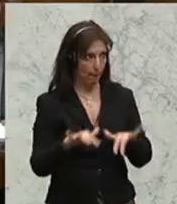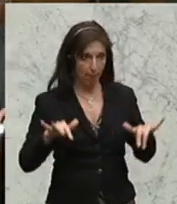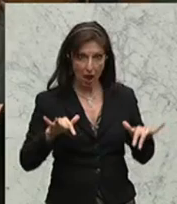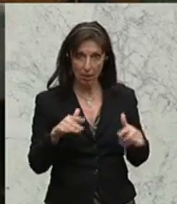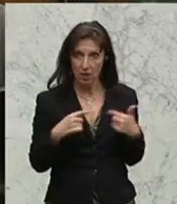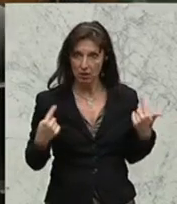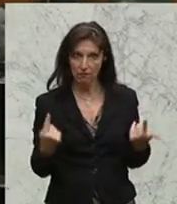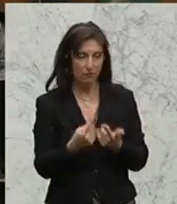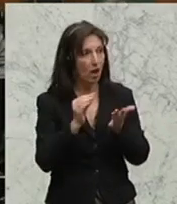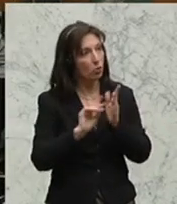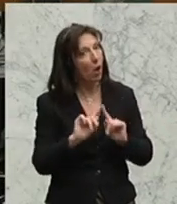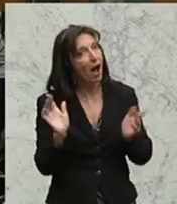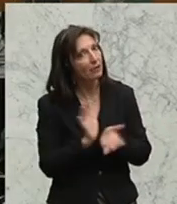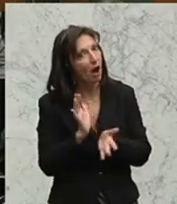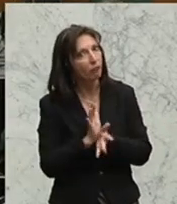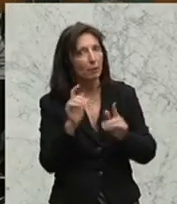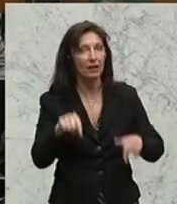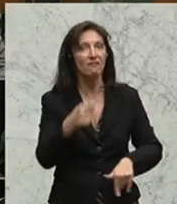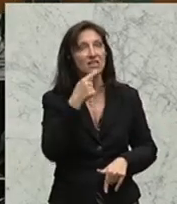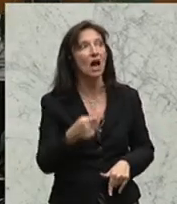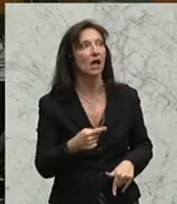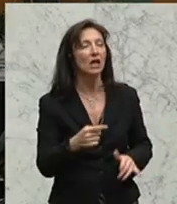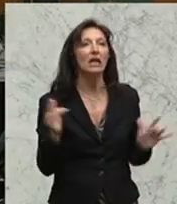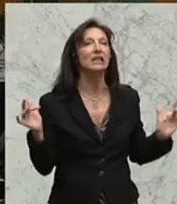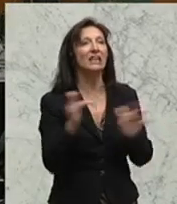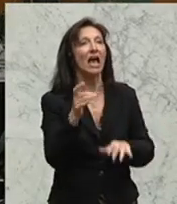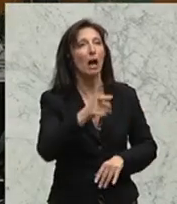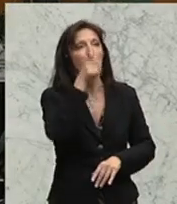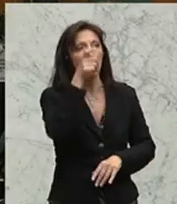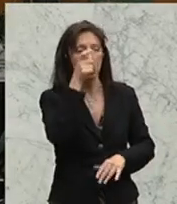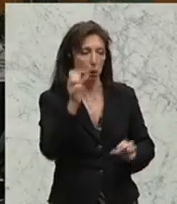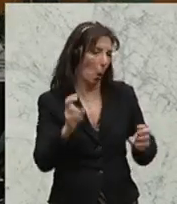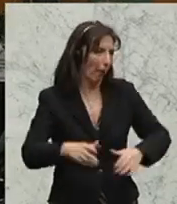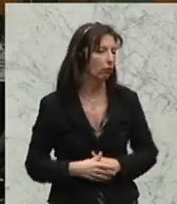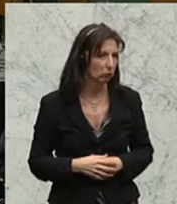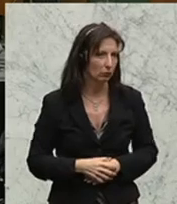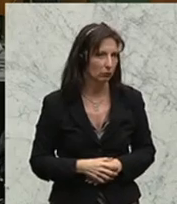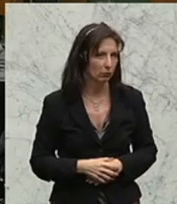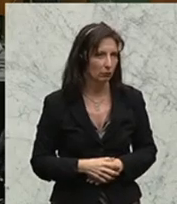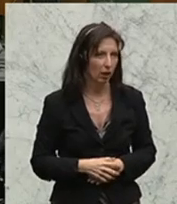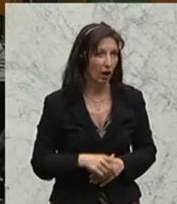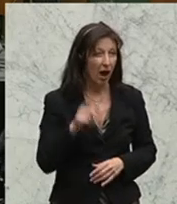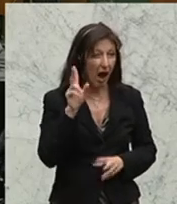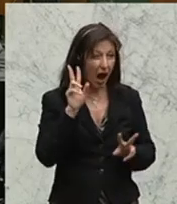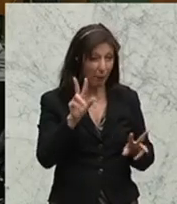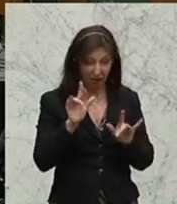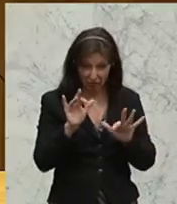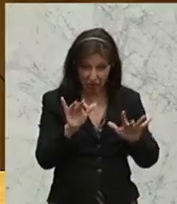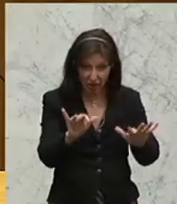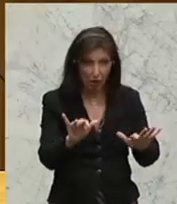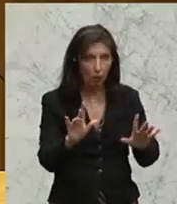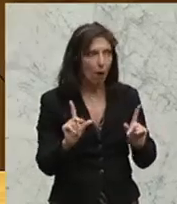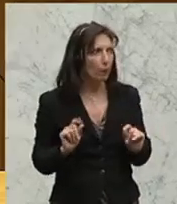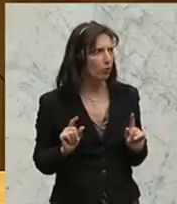haben wir auch eine andere Aufgabe. Weil wenn ich sage, ich bin dagegen, macht es noch keinen Unterschied. Ein Unterschied macht es dann, wenn wir auch etwas